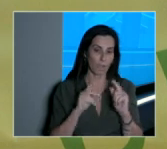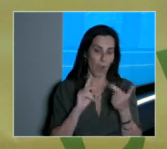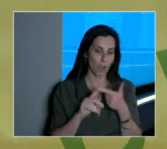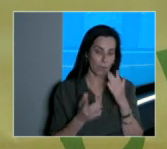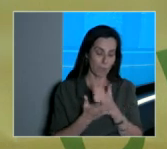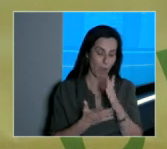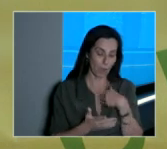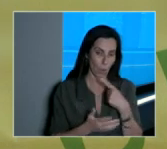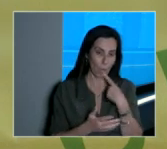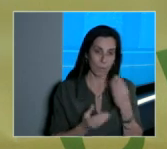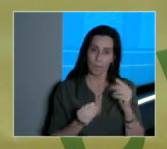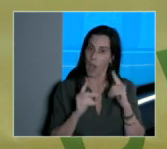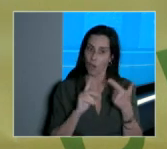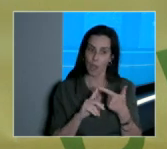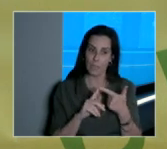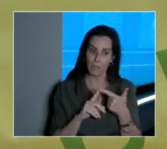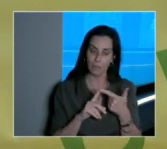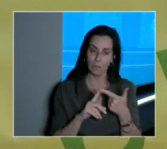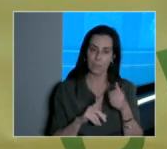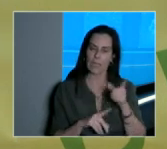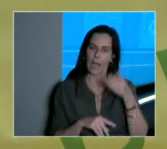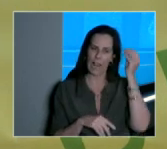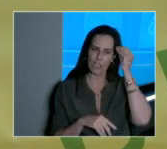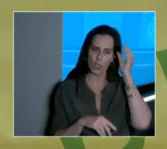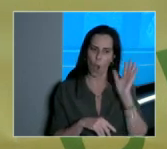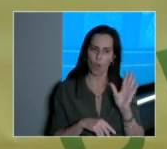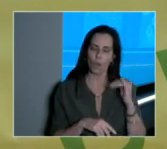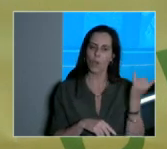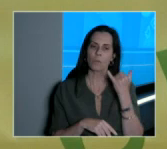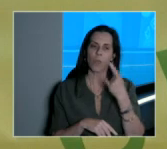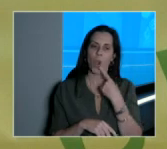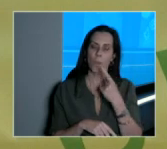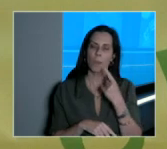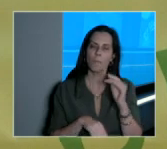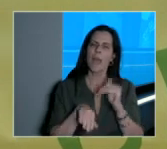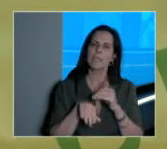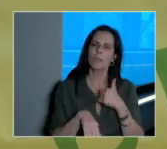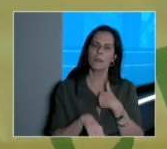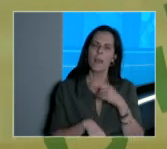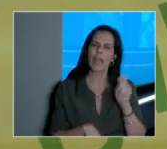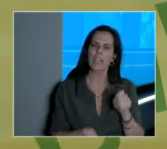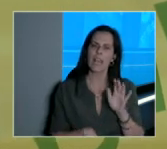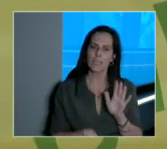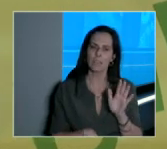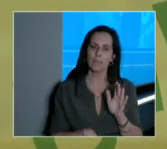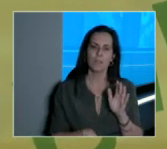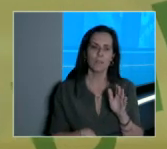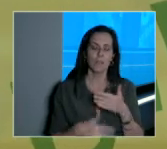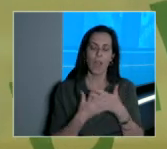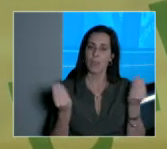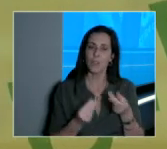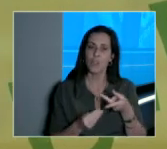אם כבר אנחנו מדברים, דבר שני, צריך לזכור, כל הזמן מדברים ומזהירים אותנו מהכנסת. אין